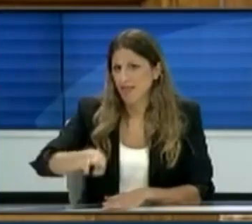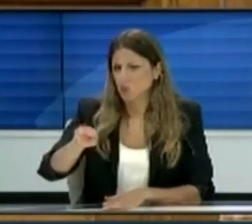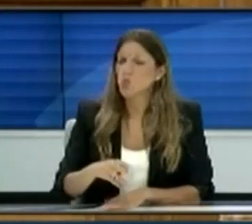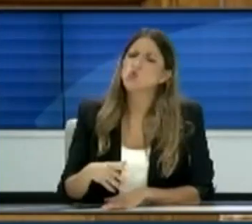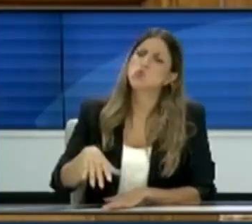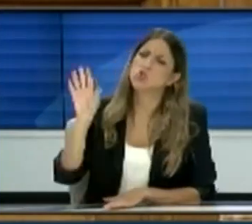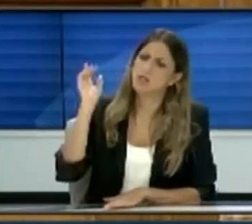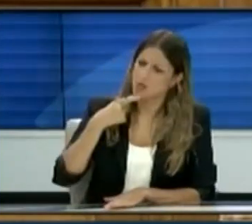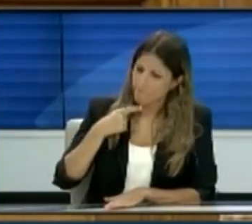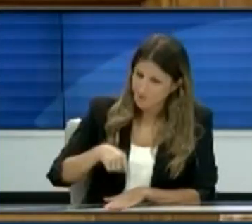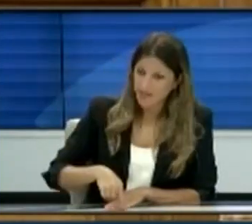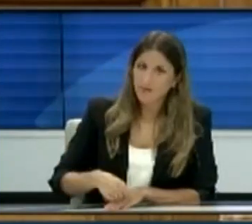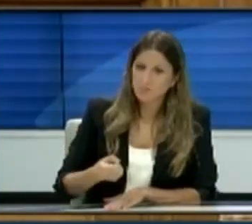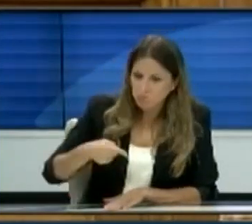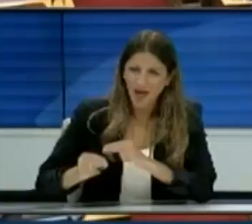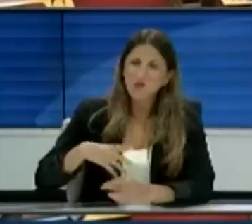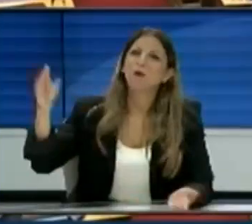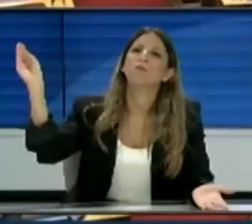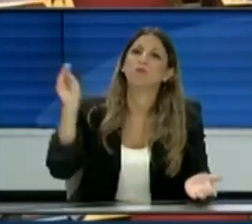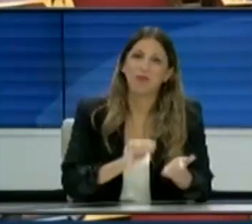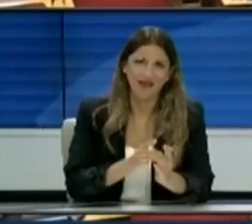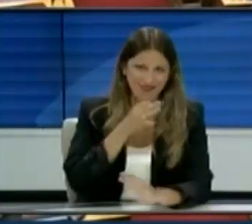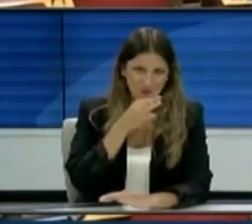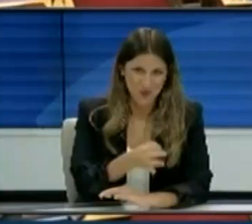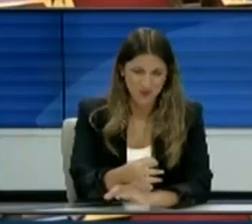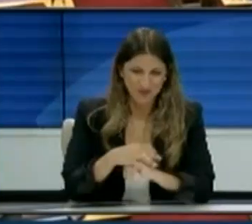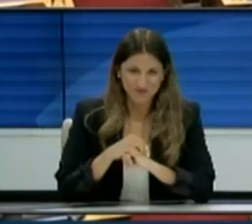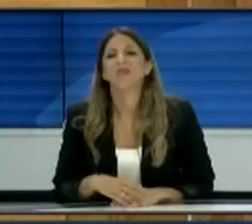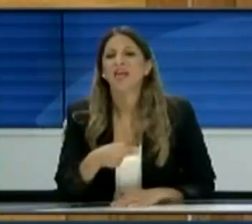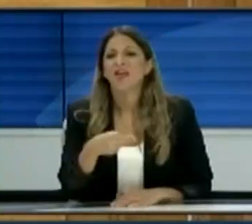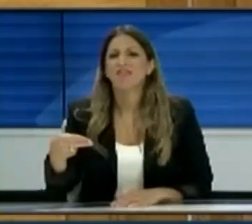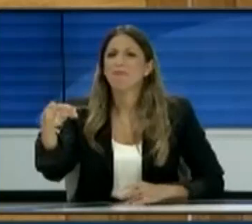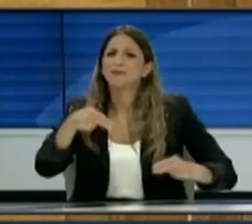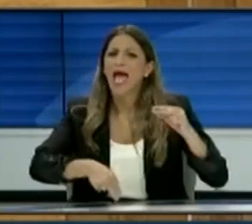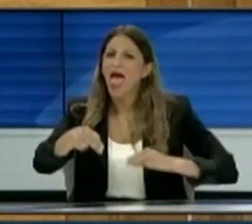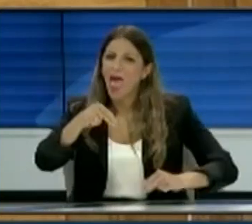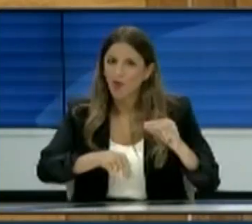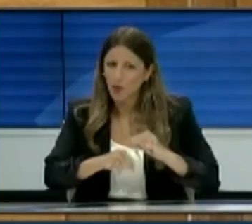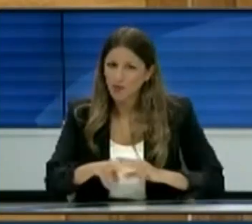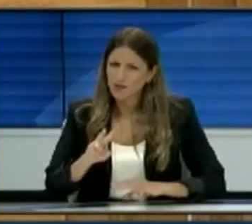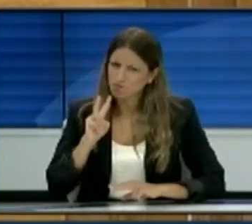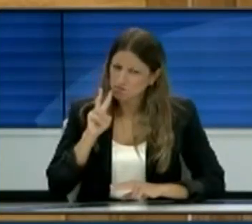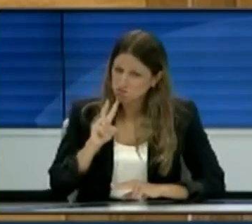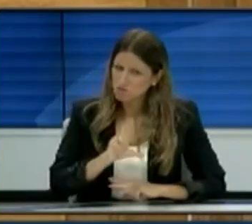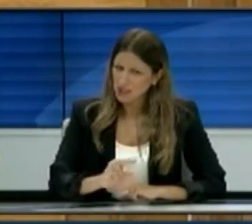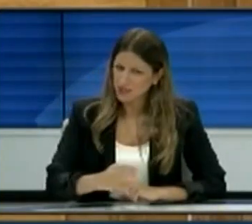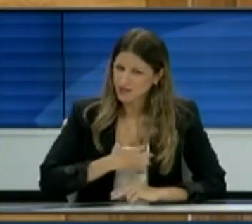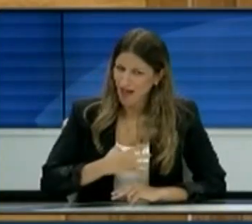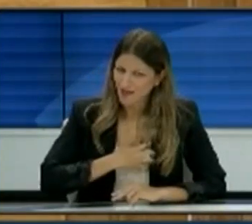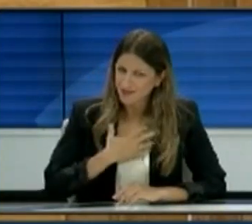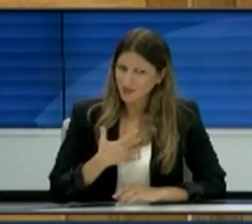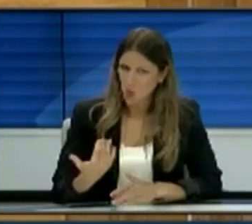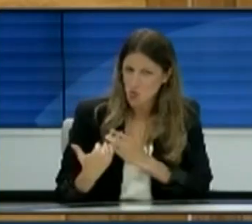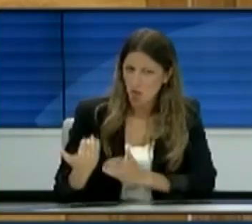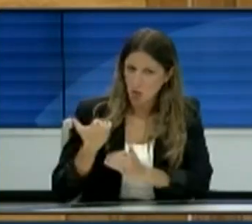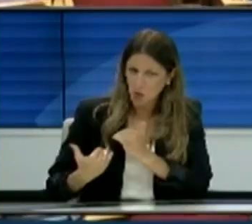είπα, από τον επόμενο μήνα. Επειδή ανησυχείτε πολύ για τις εκλογές και το πότε θα γίνουν και μας ζητάτε εδώ πέρα να